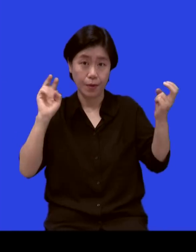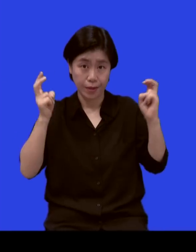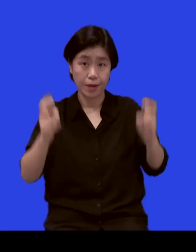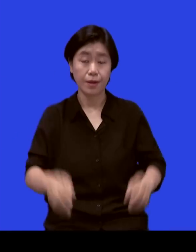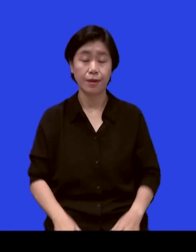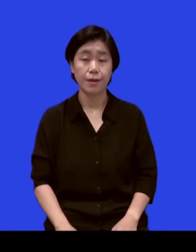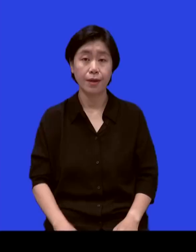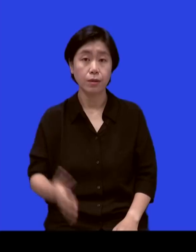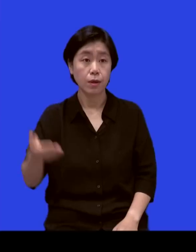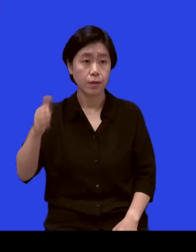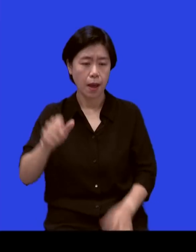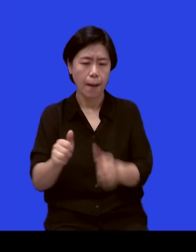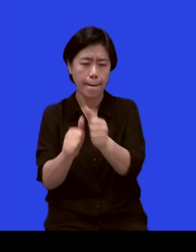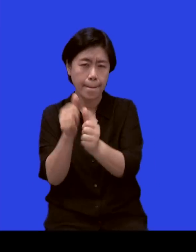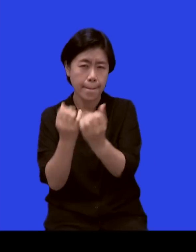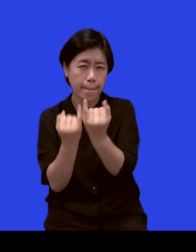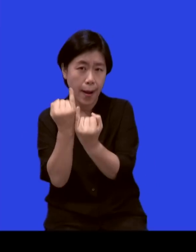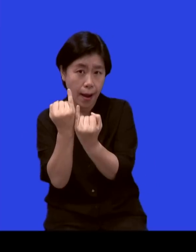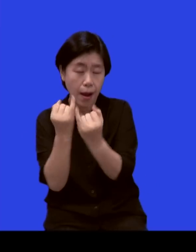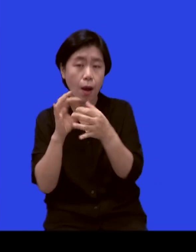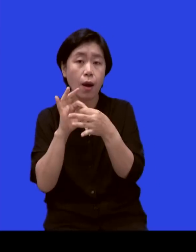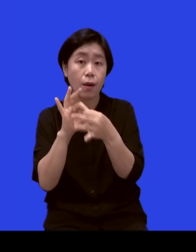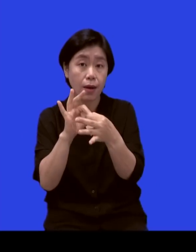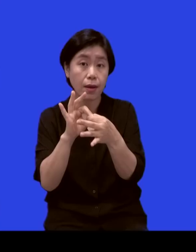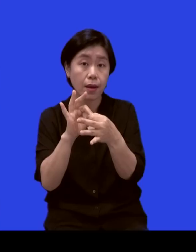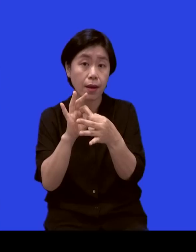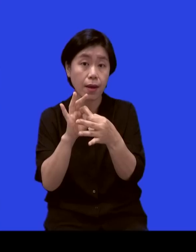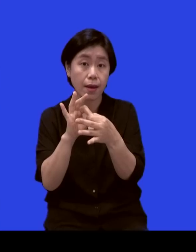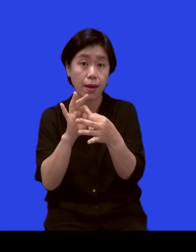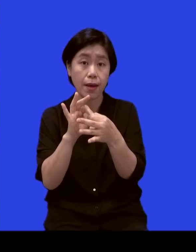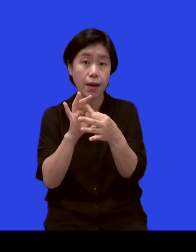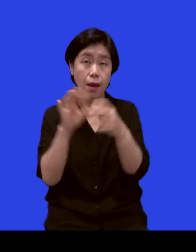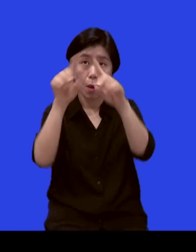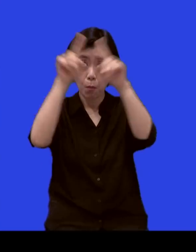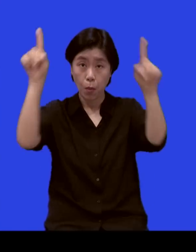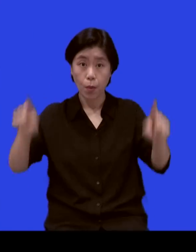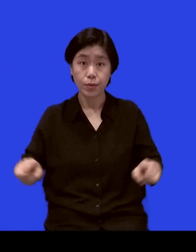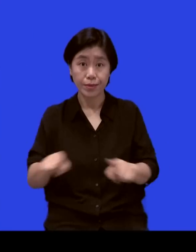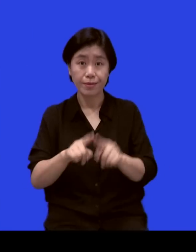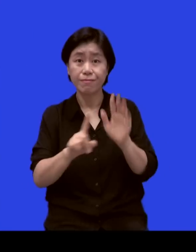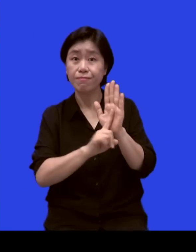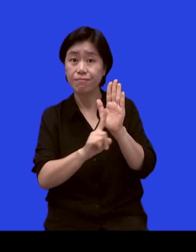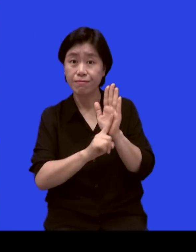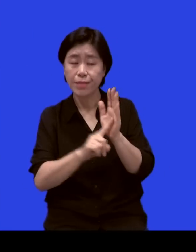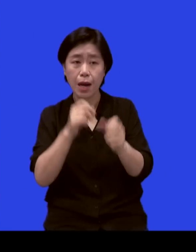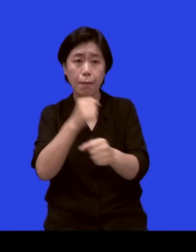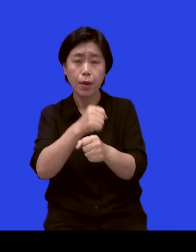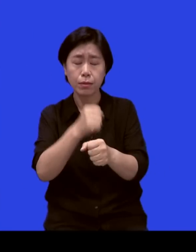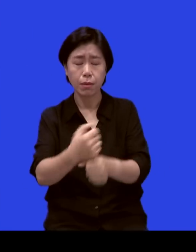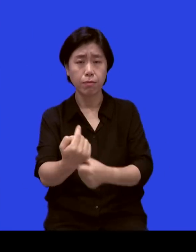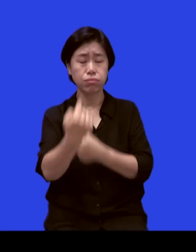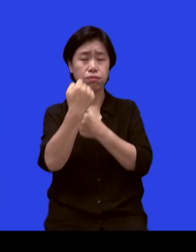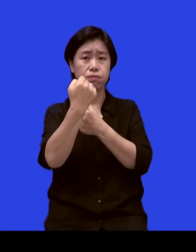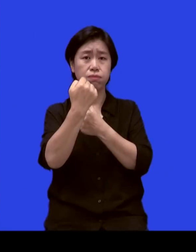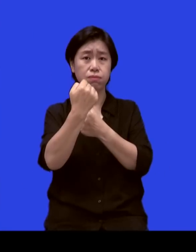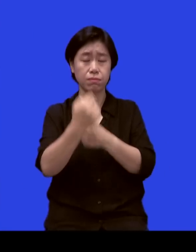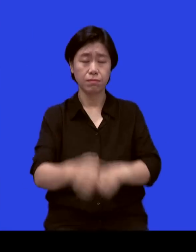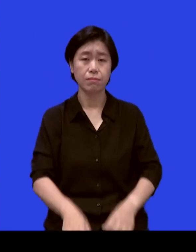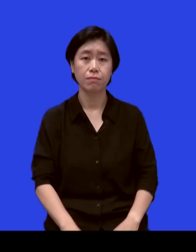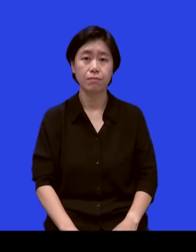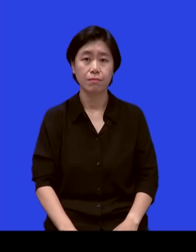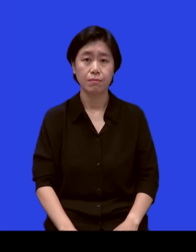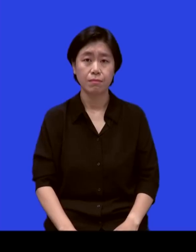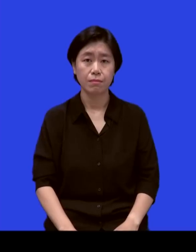회사에서 이제 그 동성연애 관련된 그 포스터를 예. 만들려고 왔대요. 예. 그 지시가